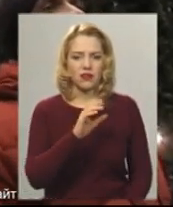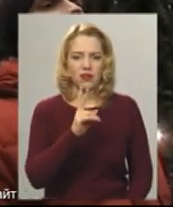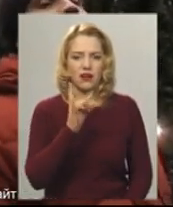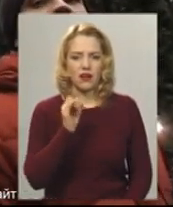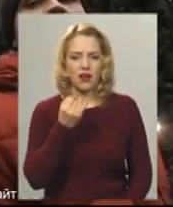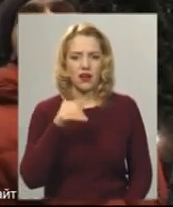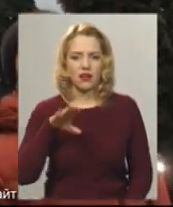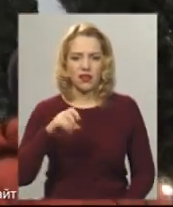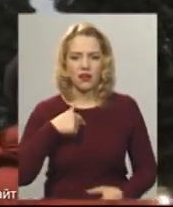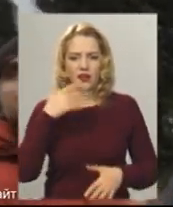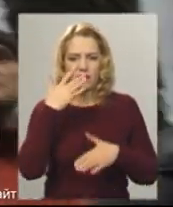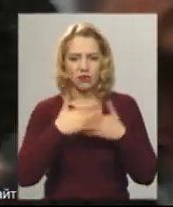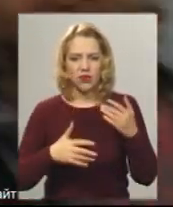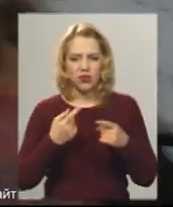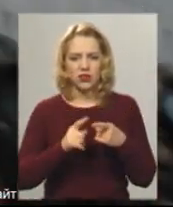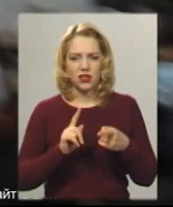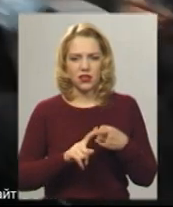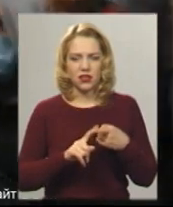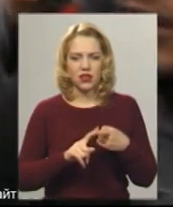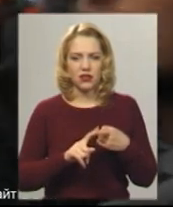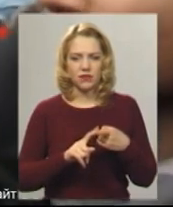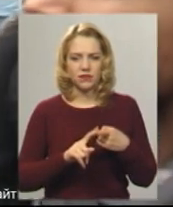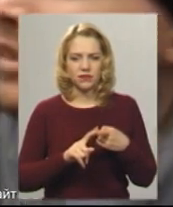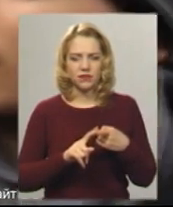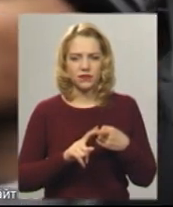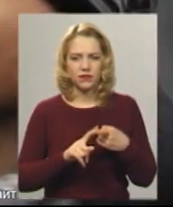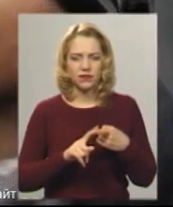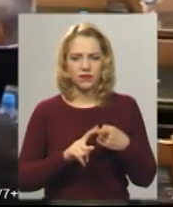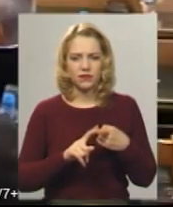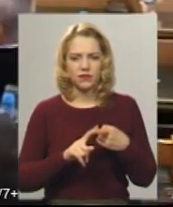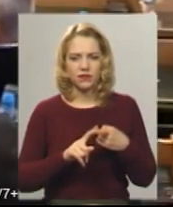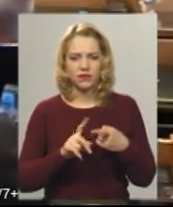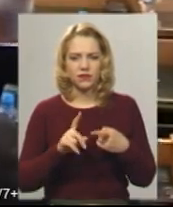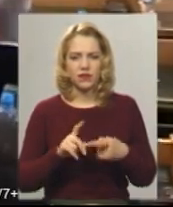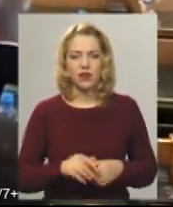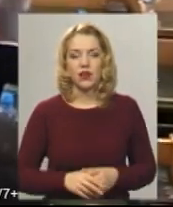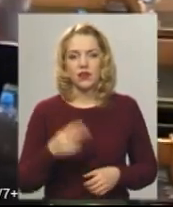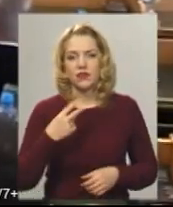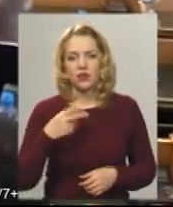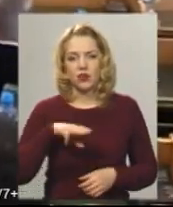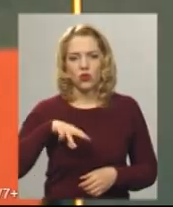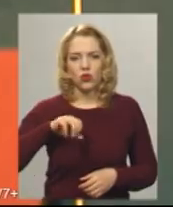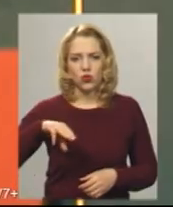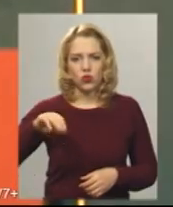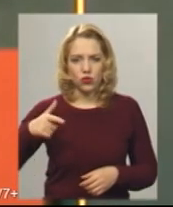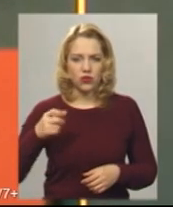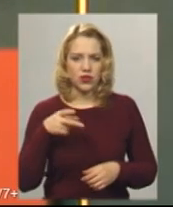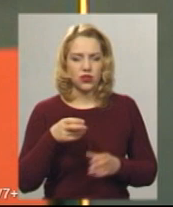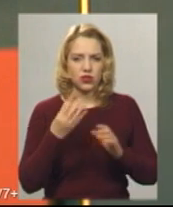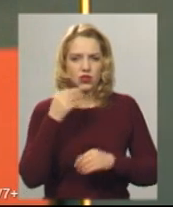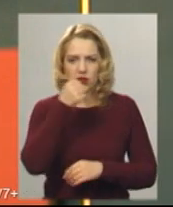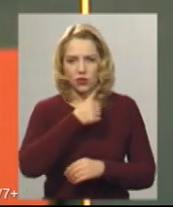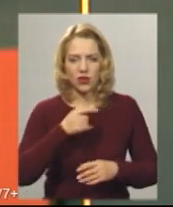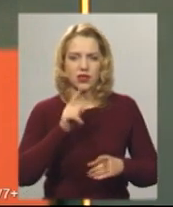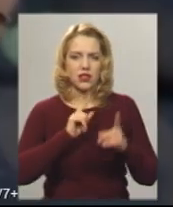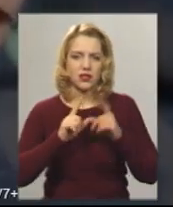доведемо це, надамо доповагу цим пораненим людям. 20 лютого 2014-го року у сесійній